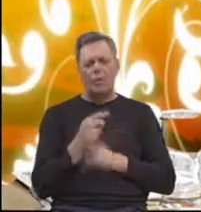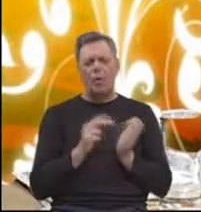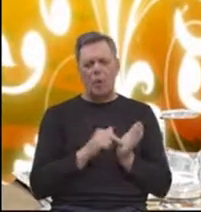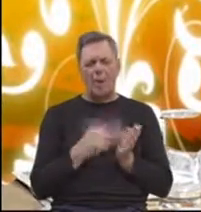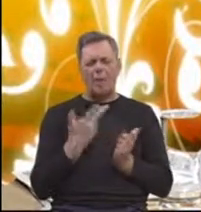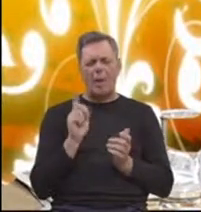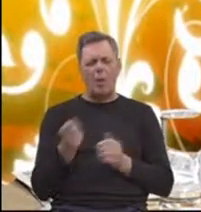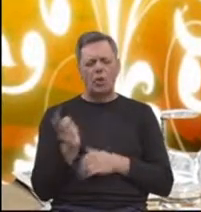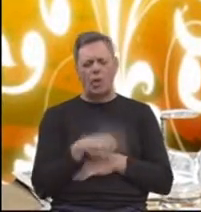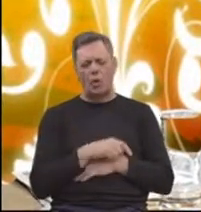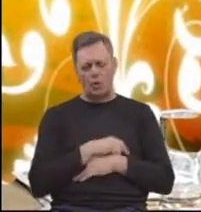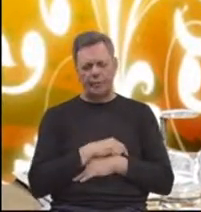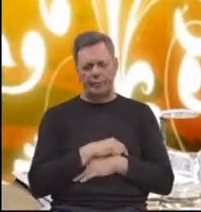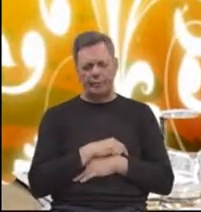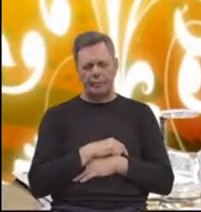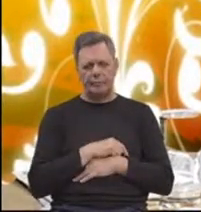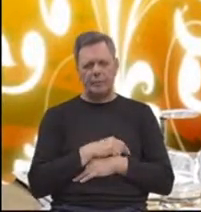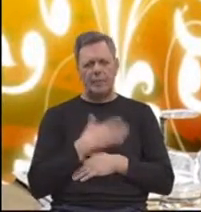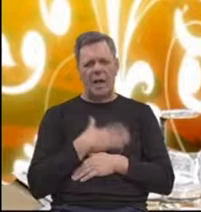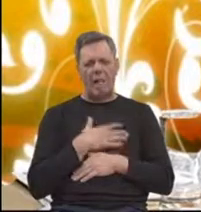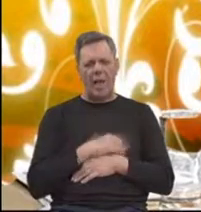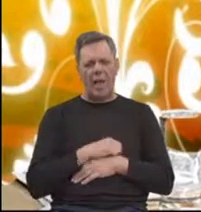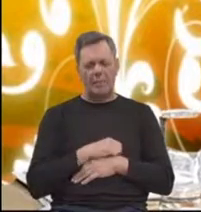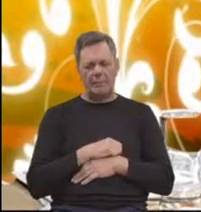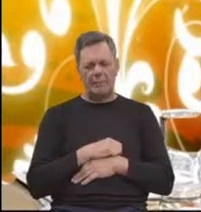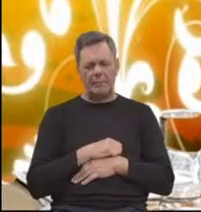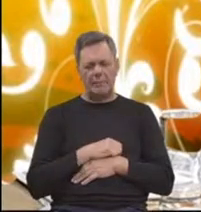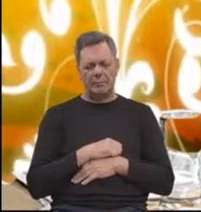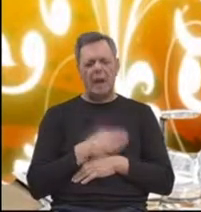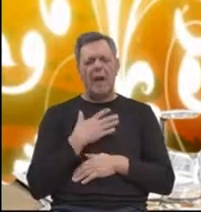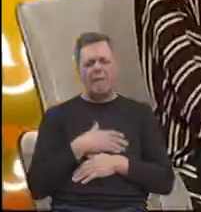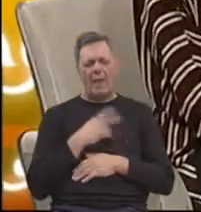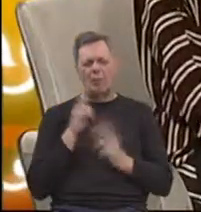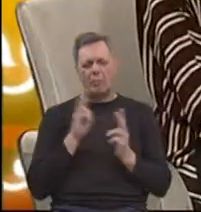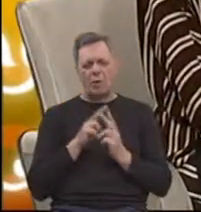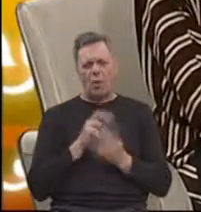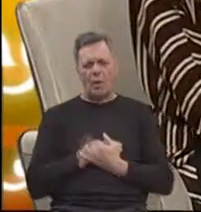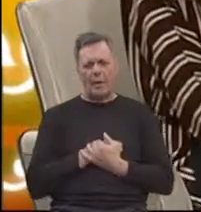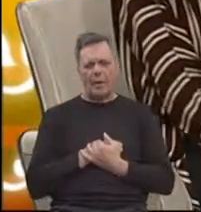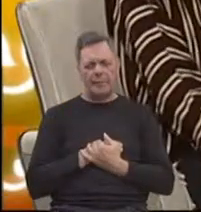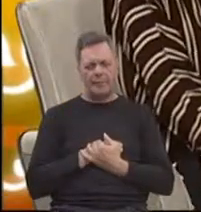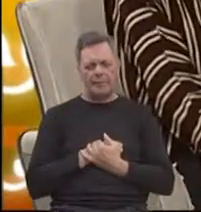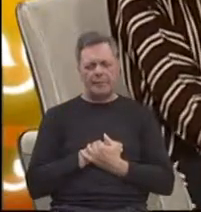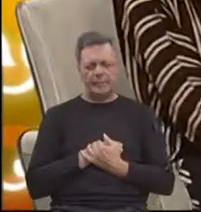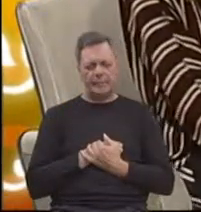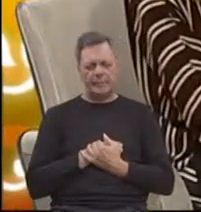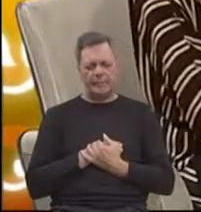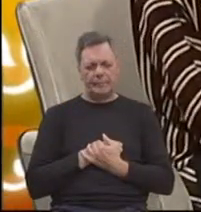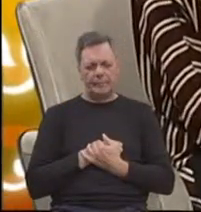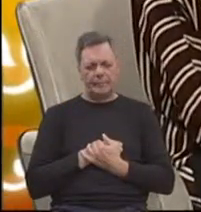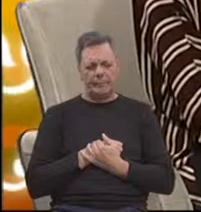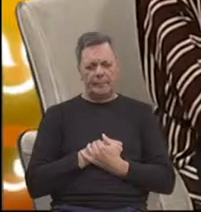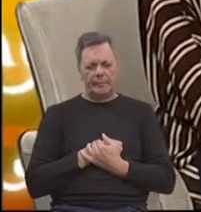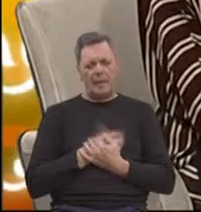možete ući ako ne idete sva tri dana. Vama hvala od srca, draga Sara, hvala što smo se upoznali. Hvala i to prvi put se vidimo. Carmen,